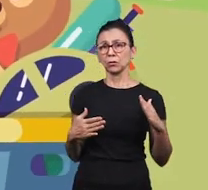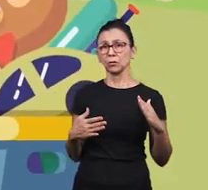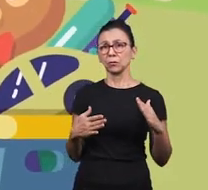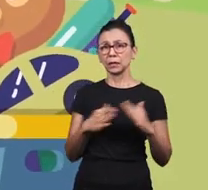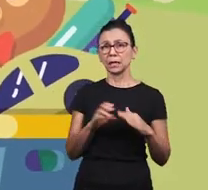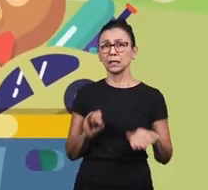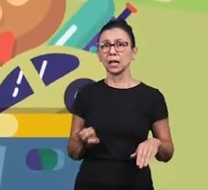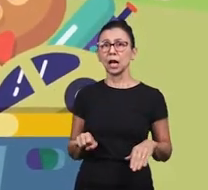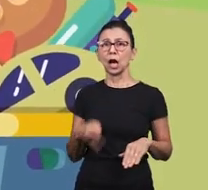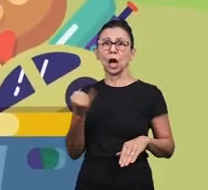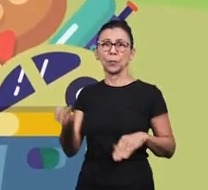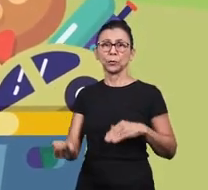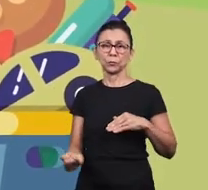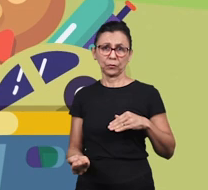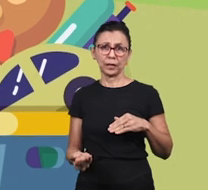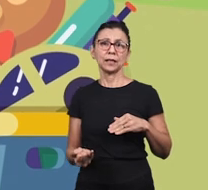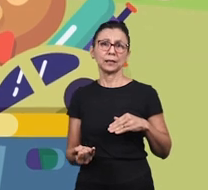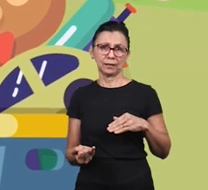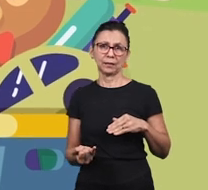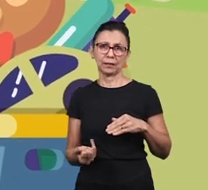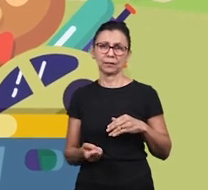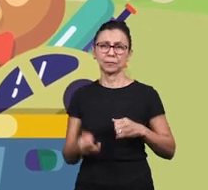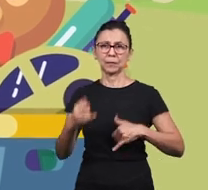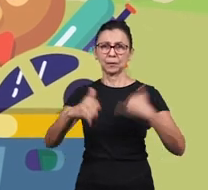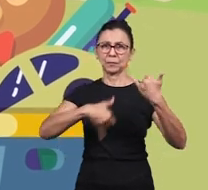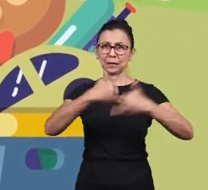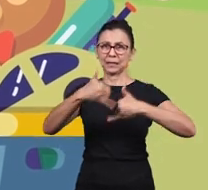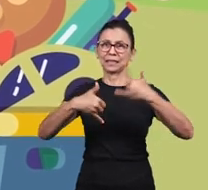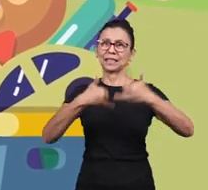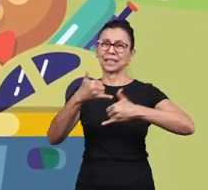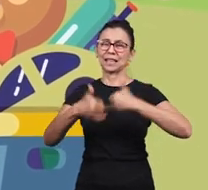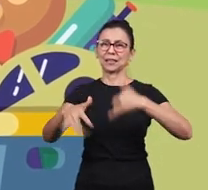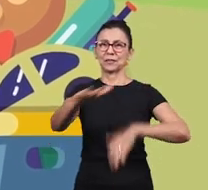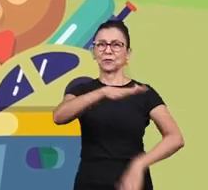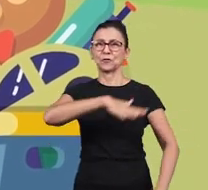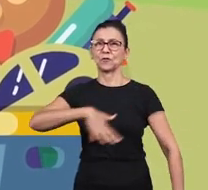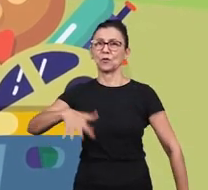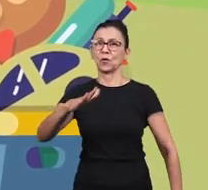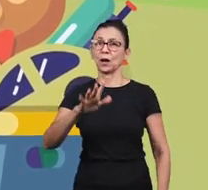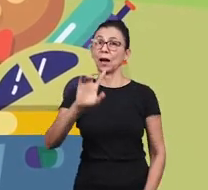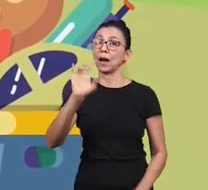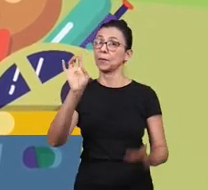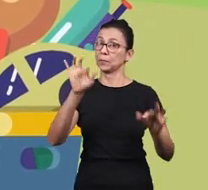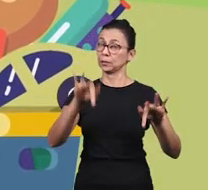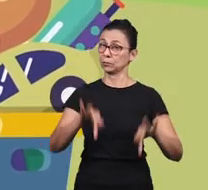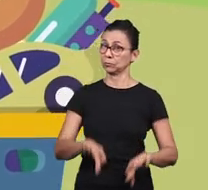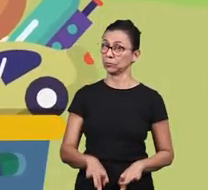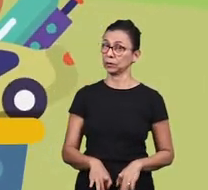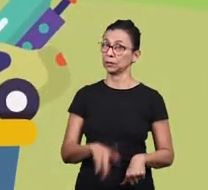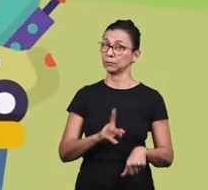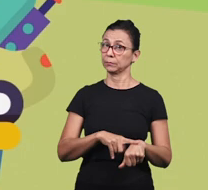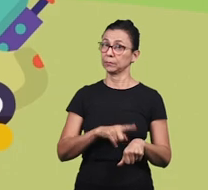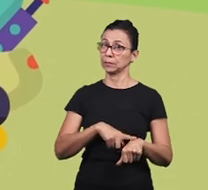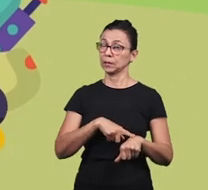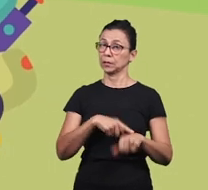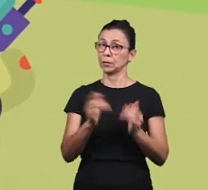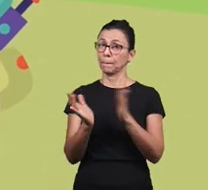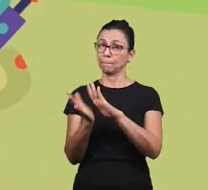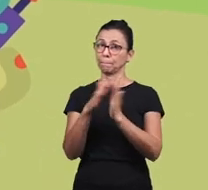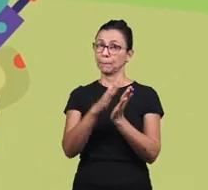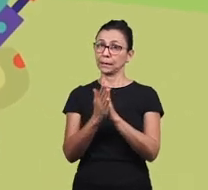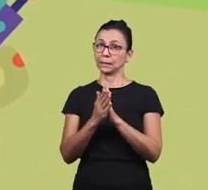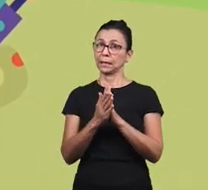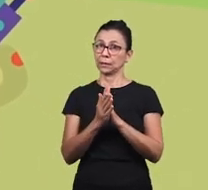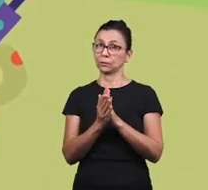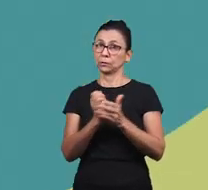natation, Héloïse profite le temps libre dans sa routine et joue à l'air libre. Mais c'est qu'à la fin du jeu est le moment de